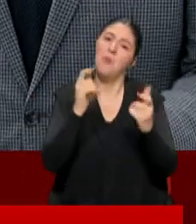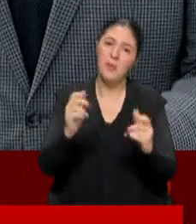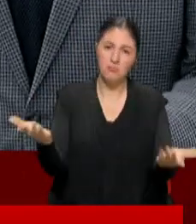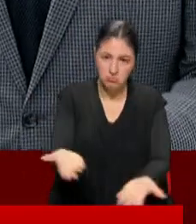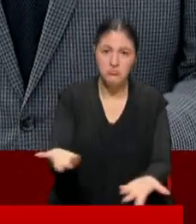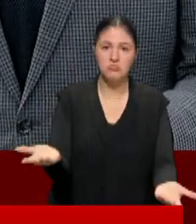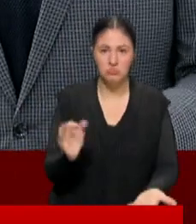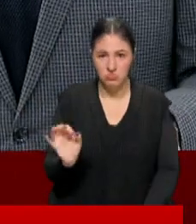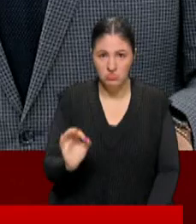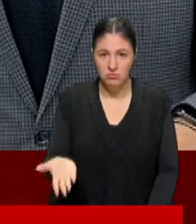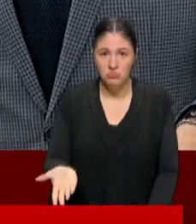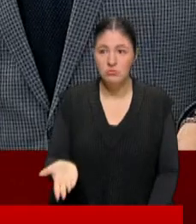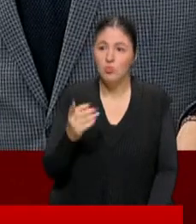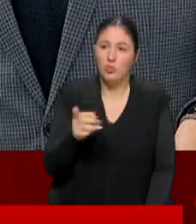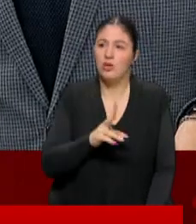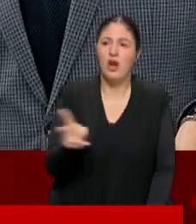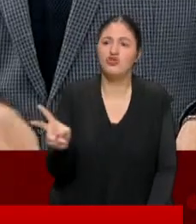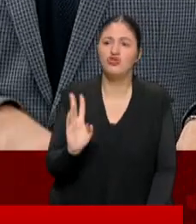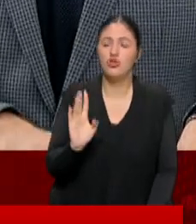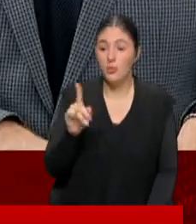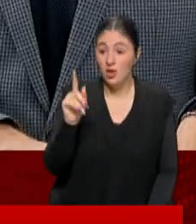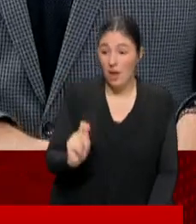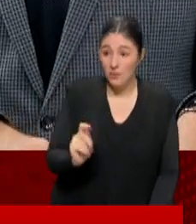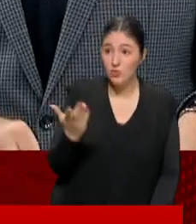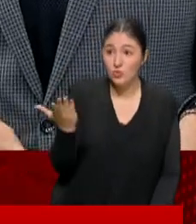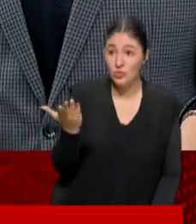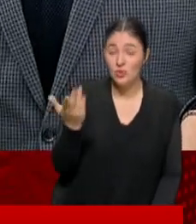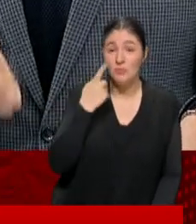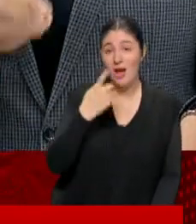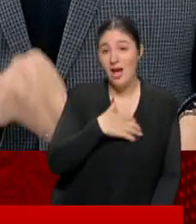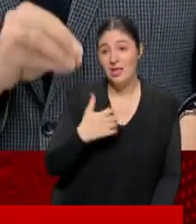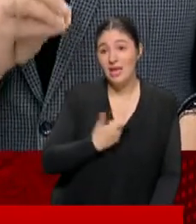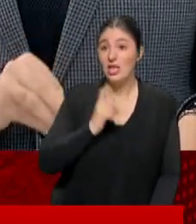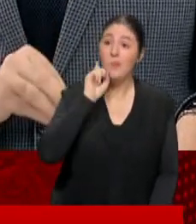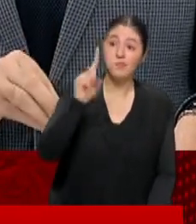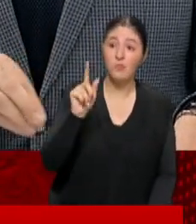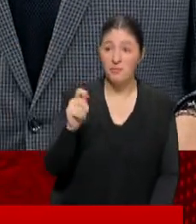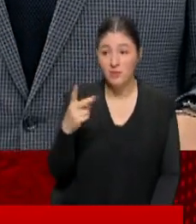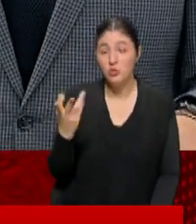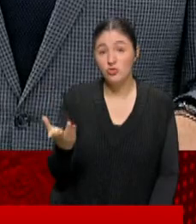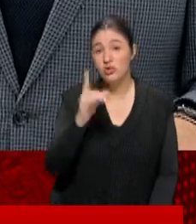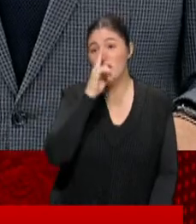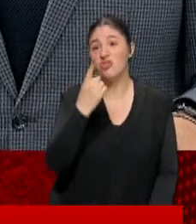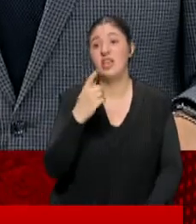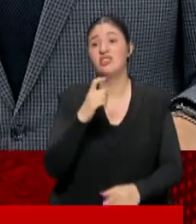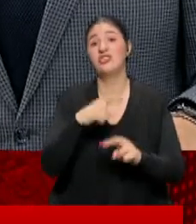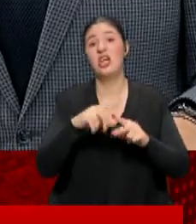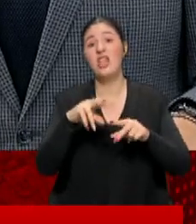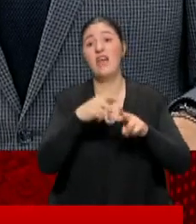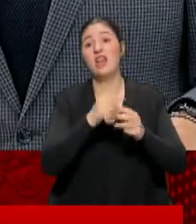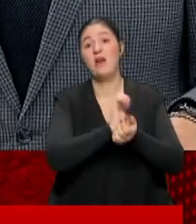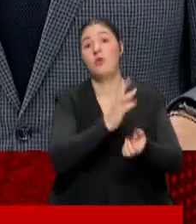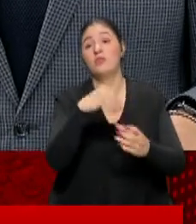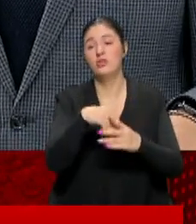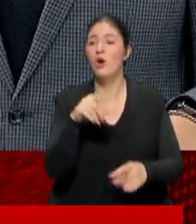değil mi Evet yani bu kadar açık Şimdi bunu yapıyorsun Bak anayasayı ihlal edebiliyorsun sırf Can atalay'ı içeride tutmak